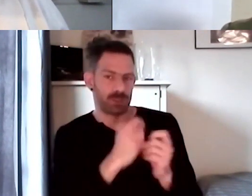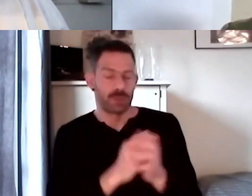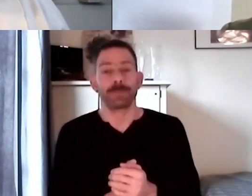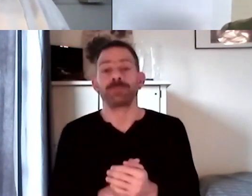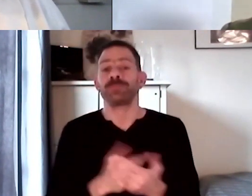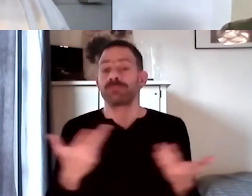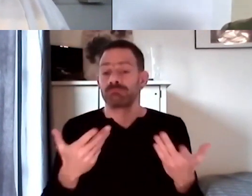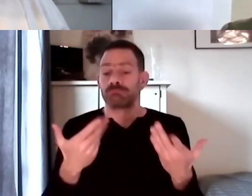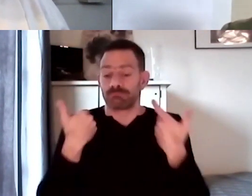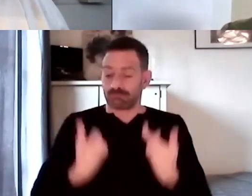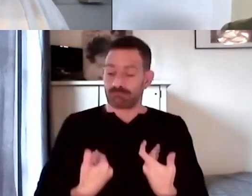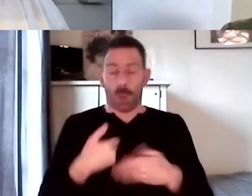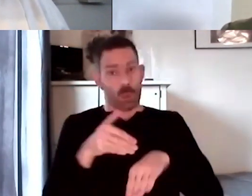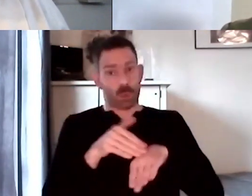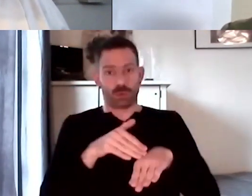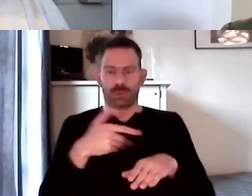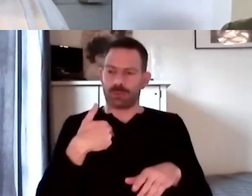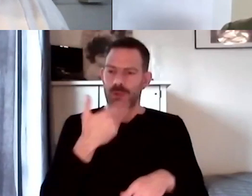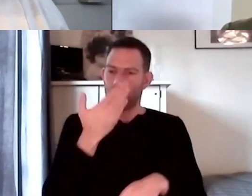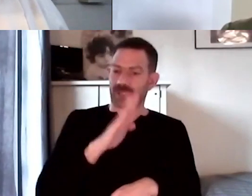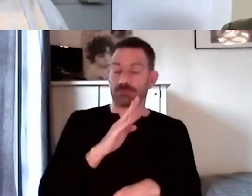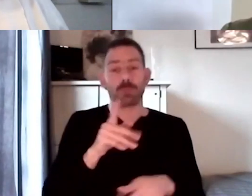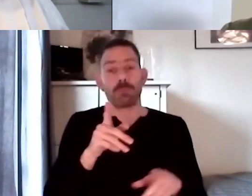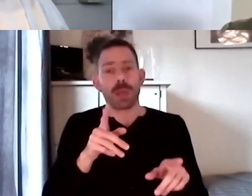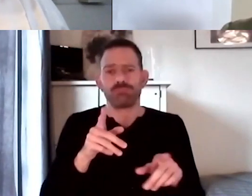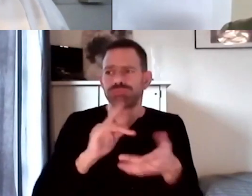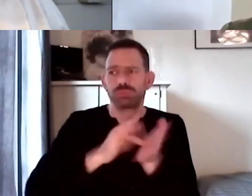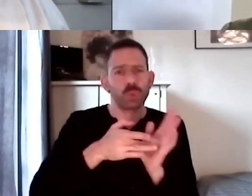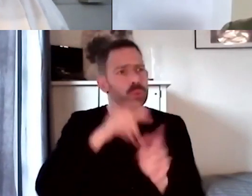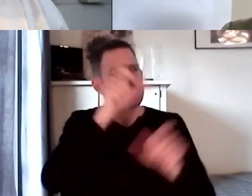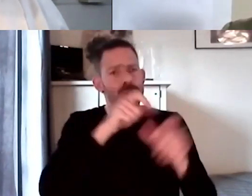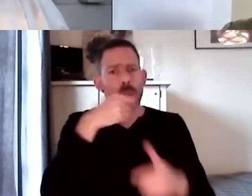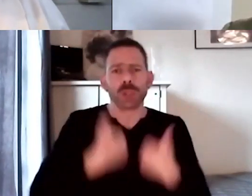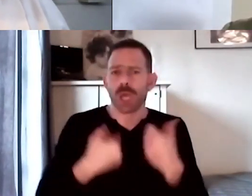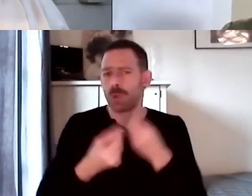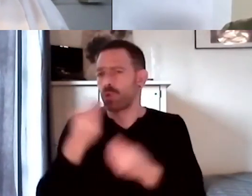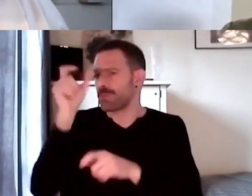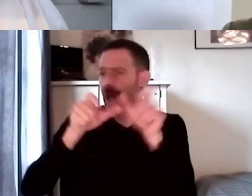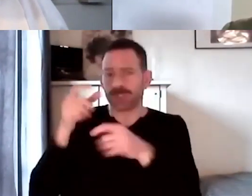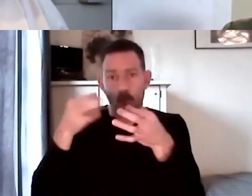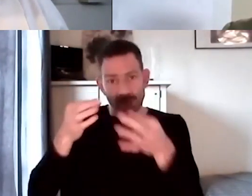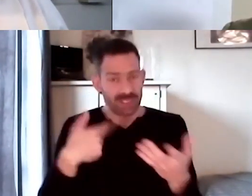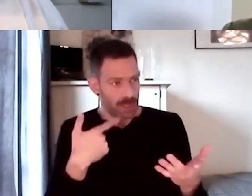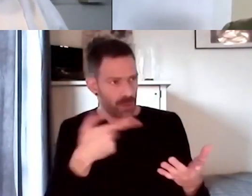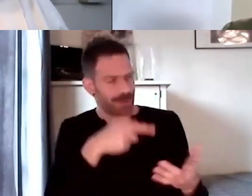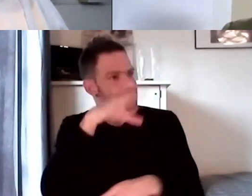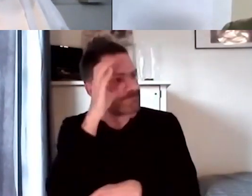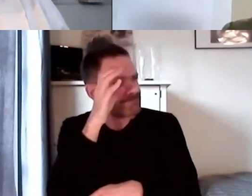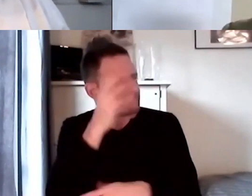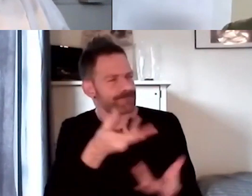évidemment, pour tout bilan de compétences, personne handicapée ou pas, on écoute, on reformule pour favoriser la